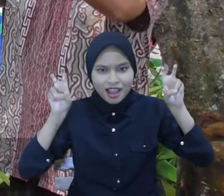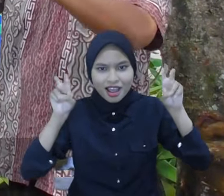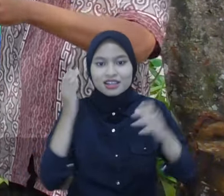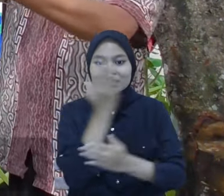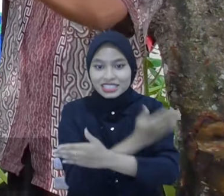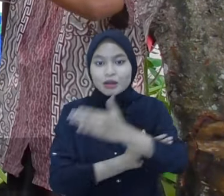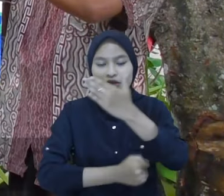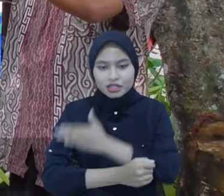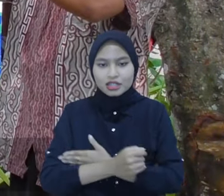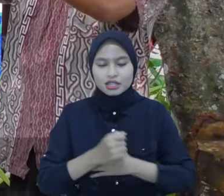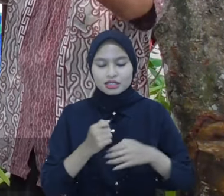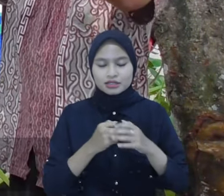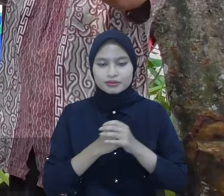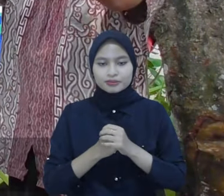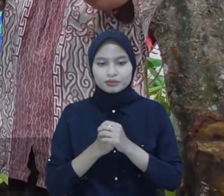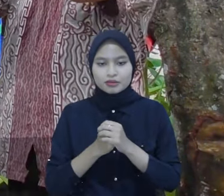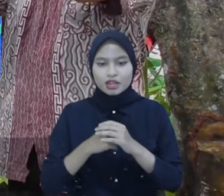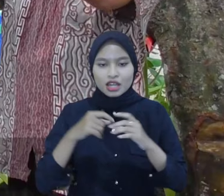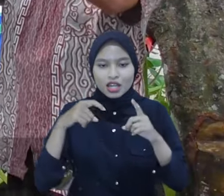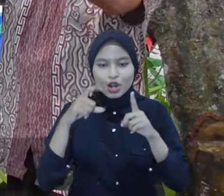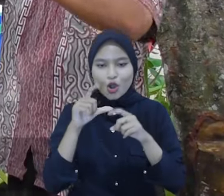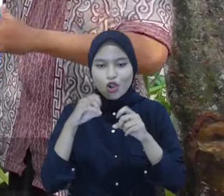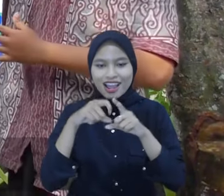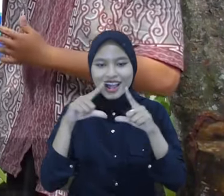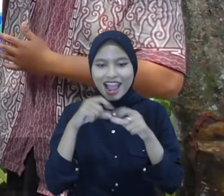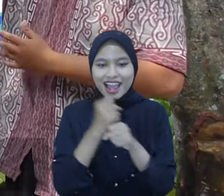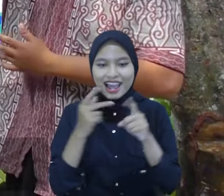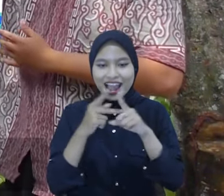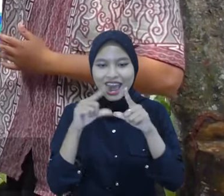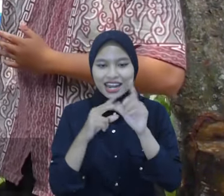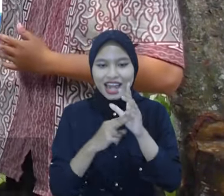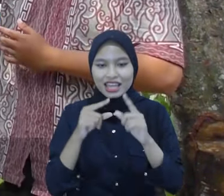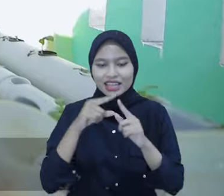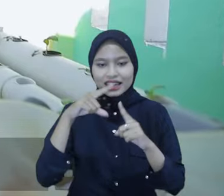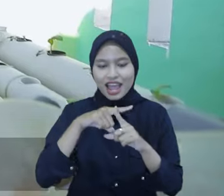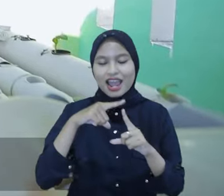bertema disabilitas di Loka Dana TV.